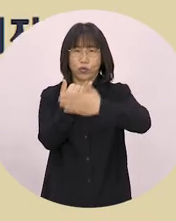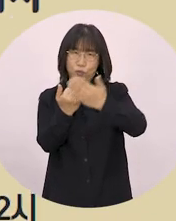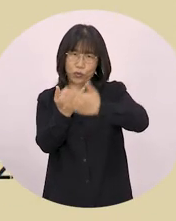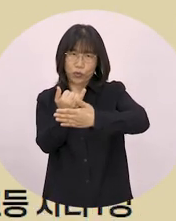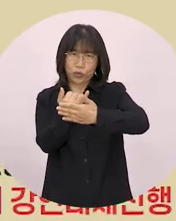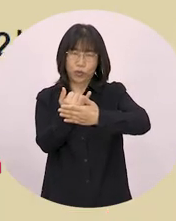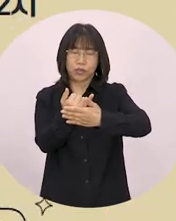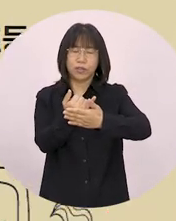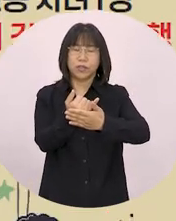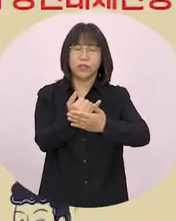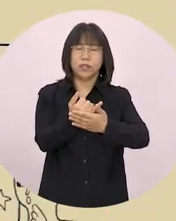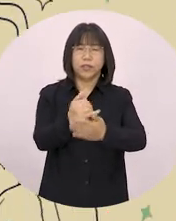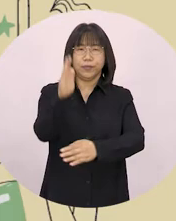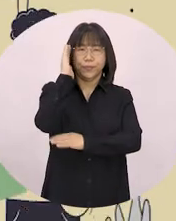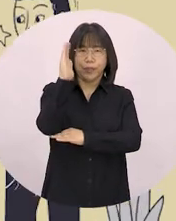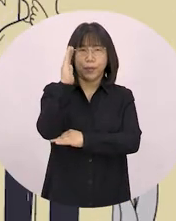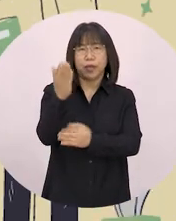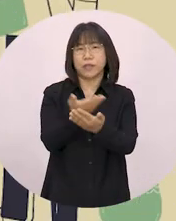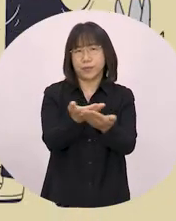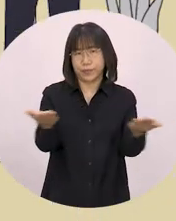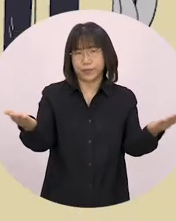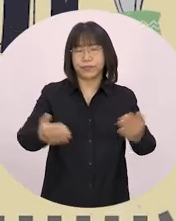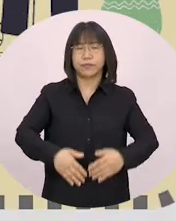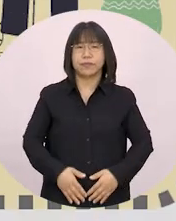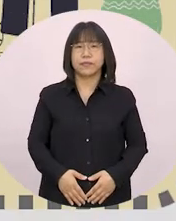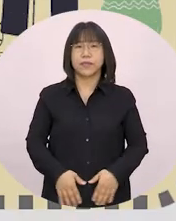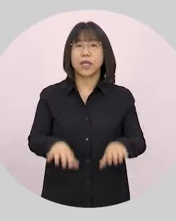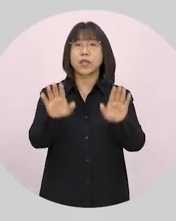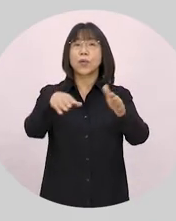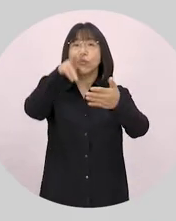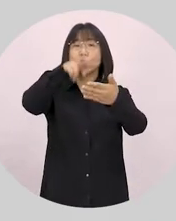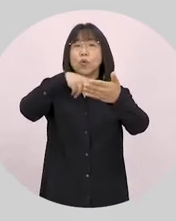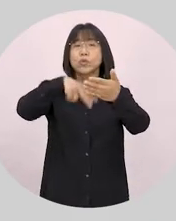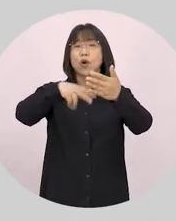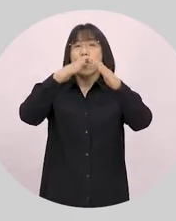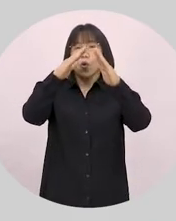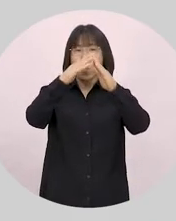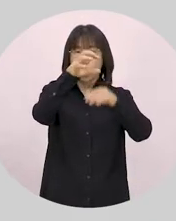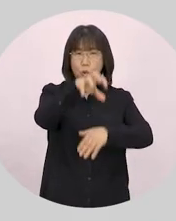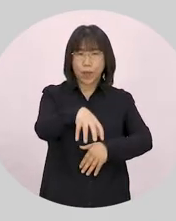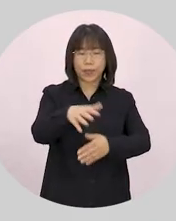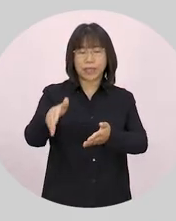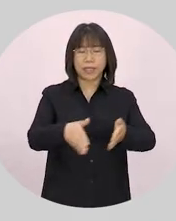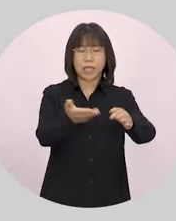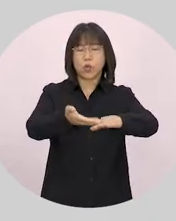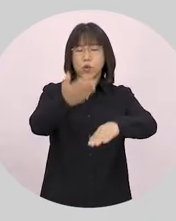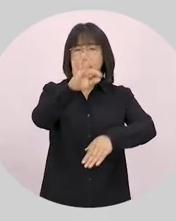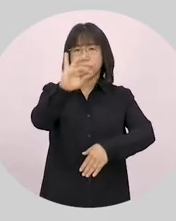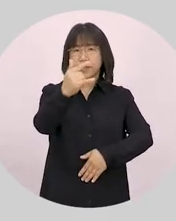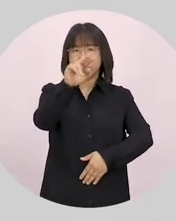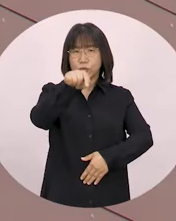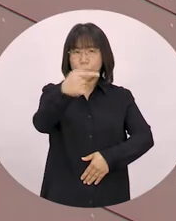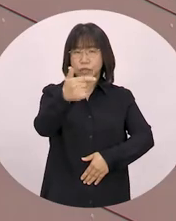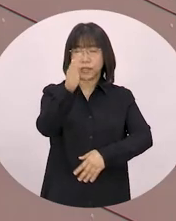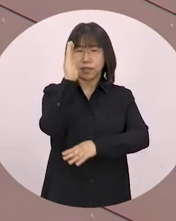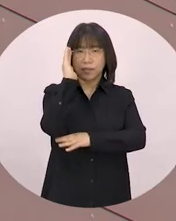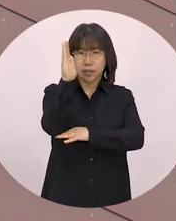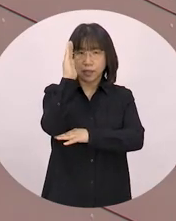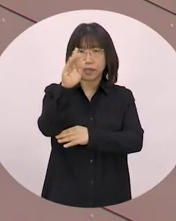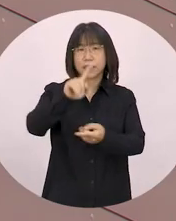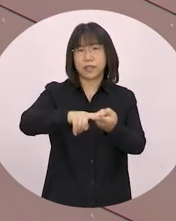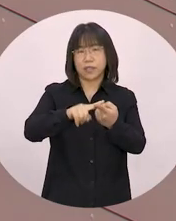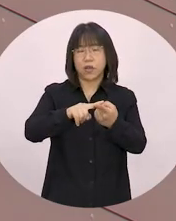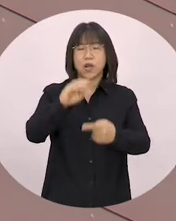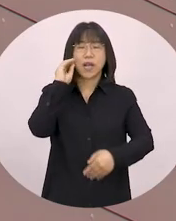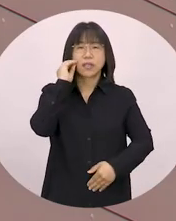책과 유튜브로 않은 미디어 리터러시 교육 등이 진행될 예정입니다 이번 도서관 길 위에 임 문화강좌 에